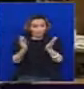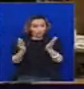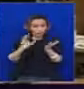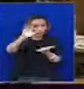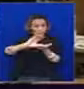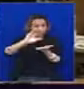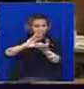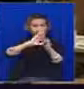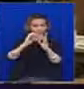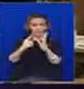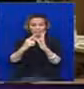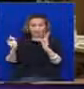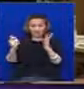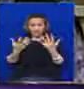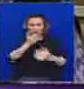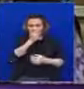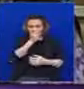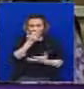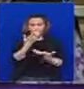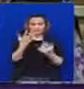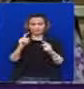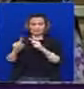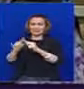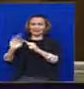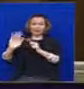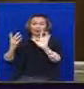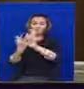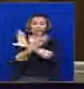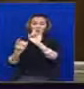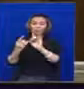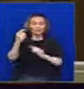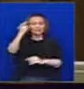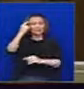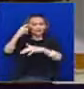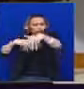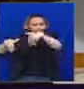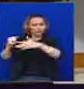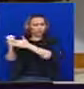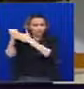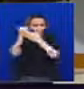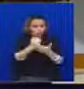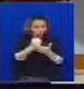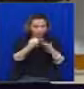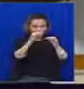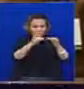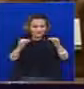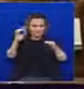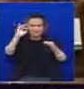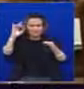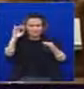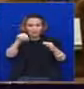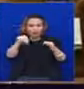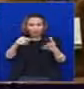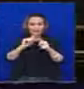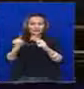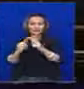กด้านเอสวัณโรคและมาลาเรียองค์กรและภาคีภาคประชาสังคมเชื่อหากชุมชนมีส่วนร่วมในการบำบัดยาเสพติดจะทำให้ผู้เสพมีแนวโน้มเข้